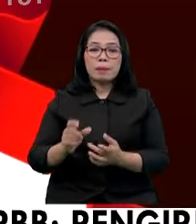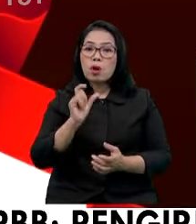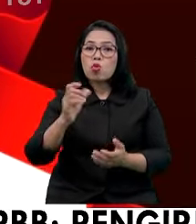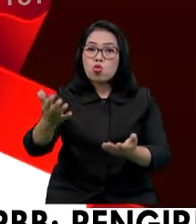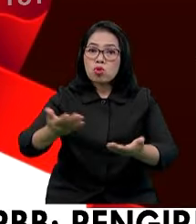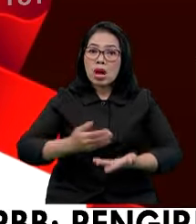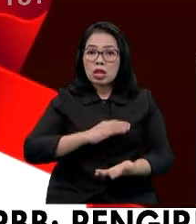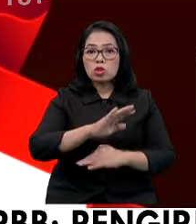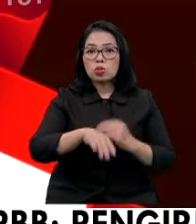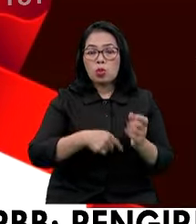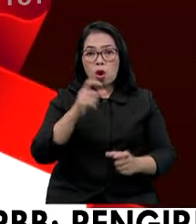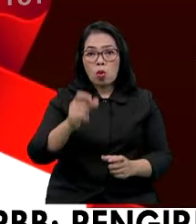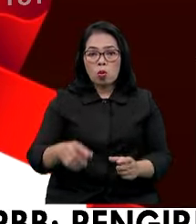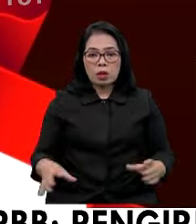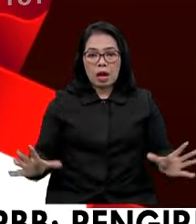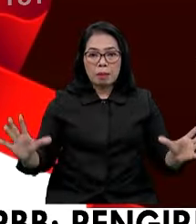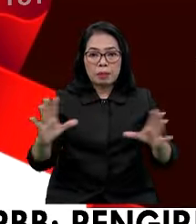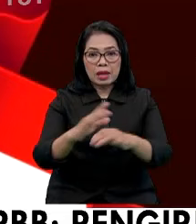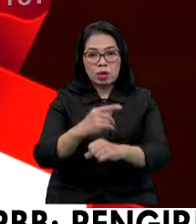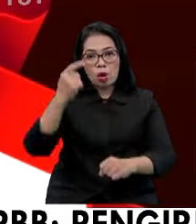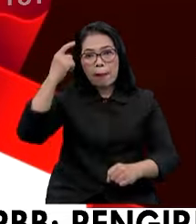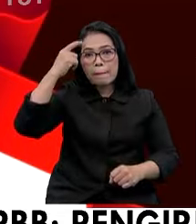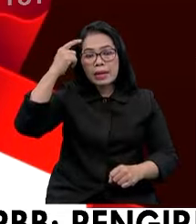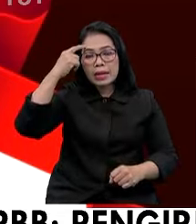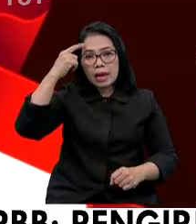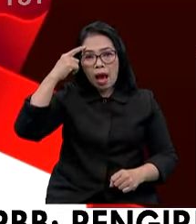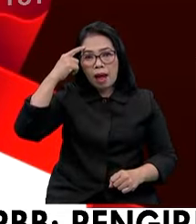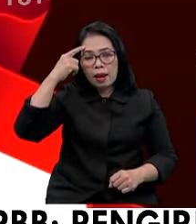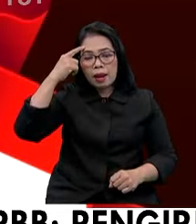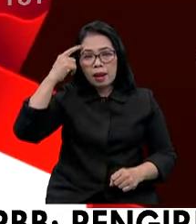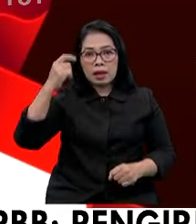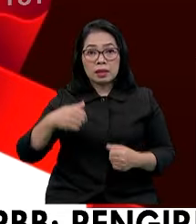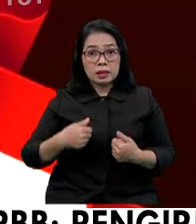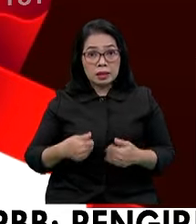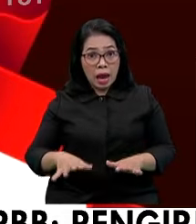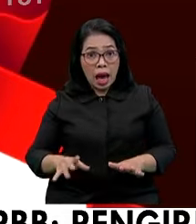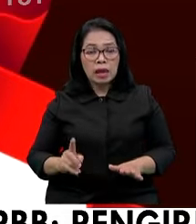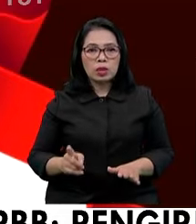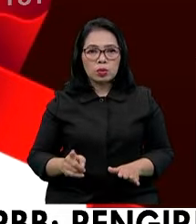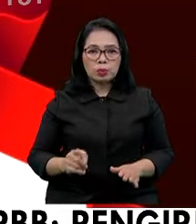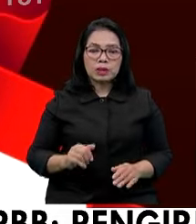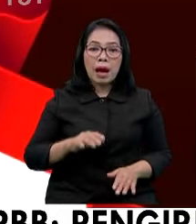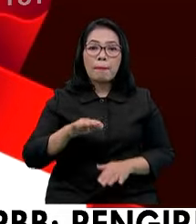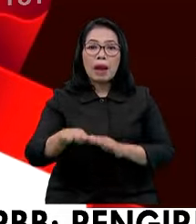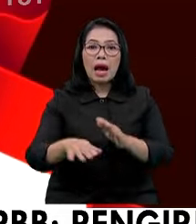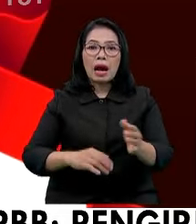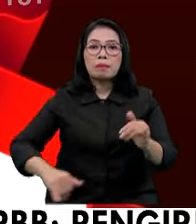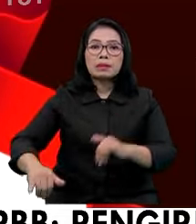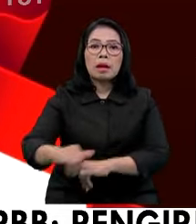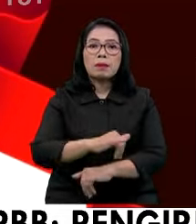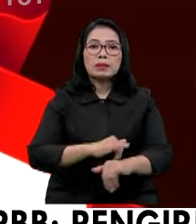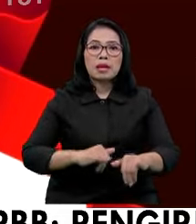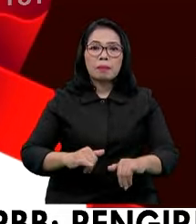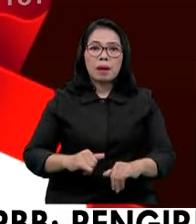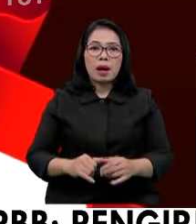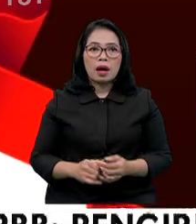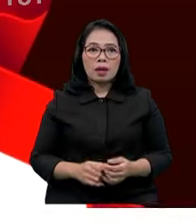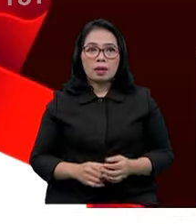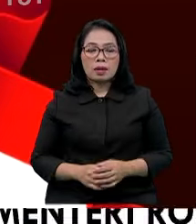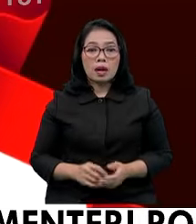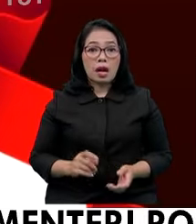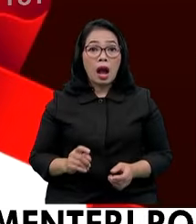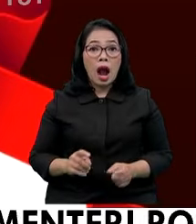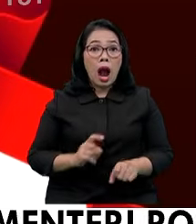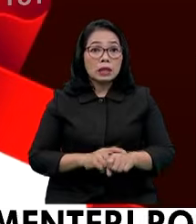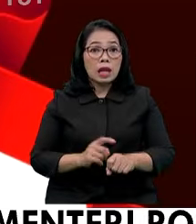sup semua menyatukanikiran dan setelah itu kita bisa melangkap bersama-sama supaya ada ketika ada konflik ketika